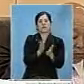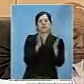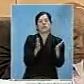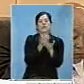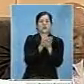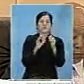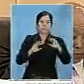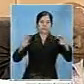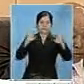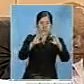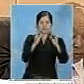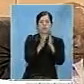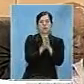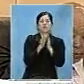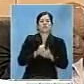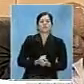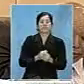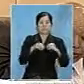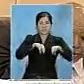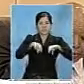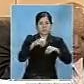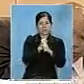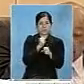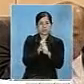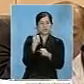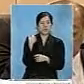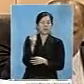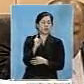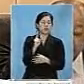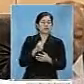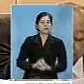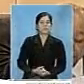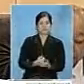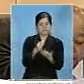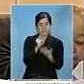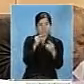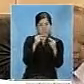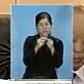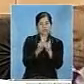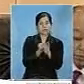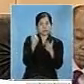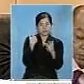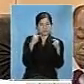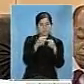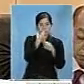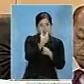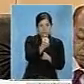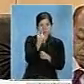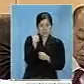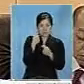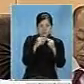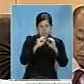ให้การดำเนินการแบบนี้นะครับเป็นเรื่องที่รัฐบาลนี้ก็ให้ความสนใจเป็นอย่างยิ่งแล้วให้ความสำคัญ